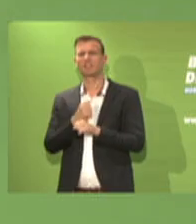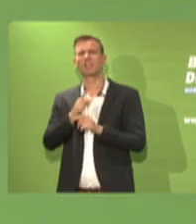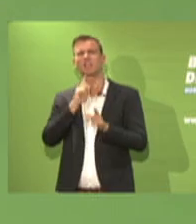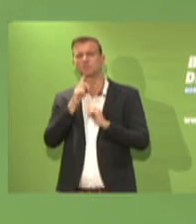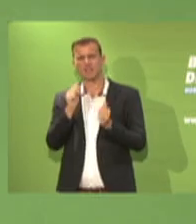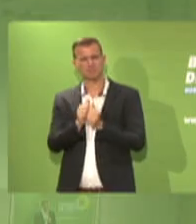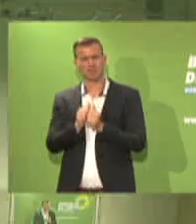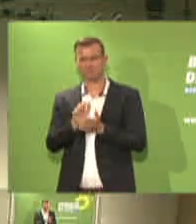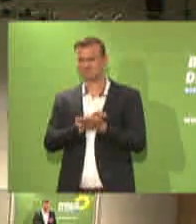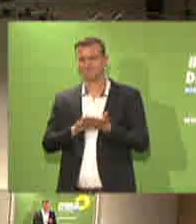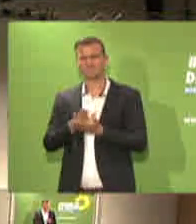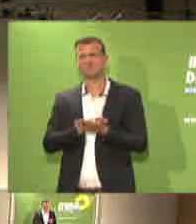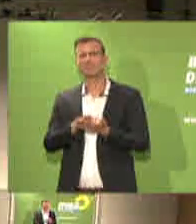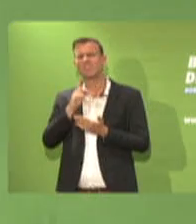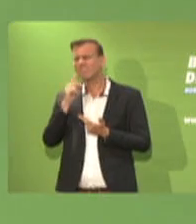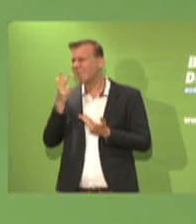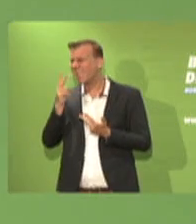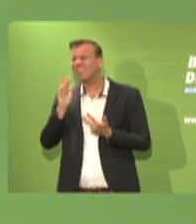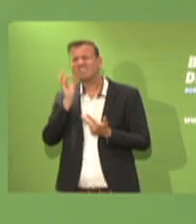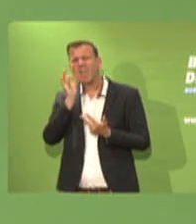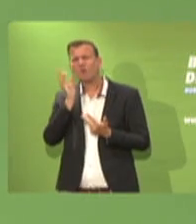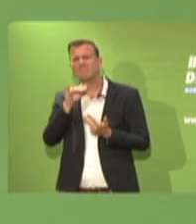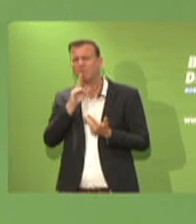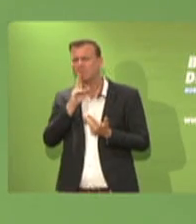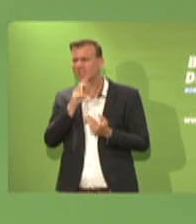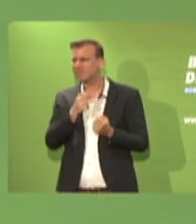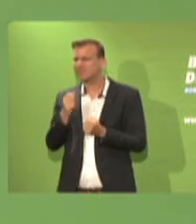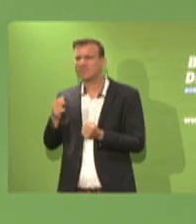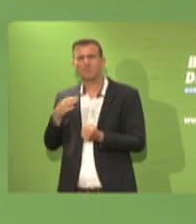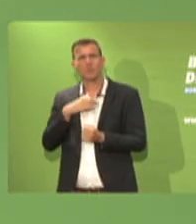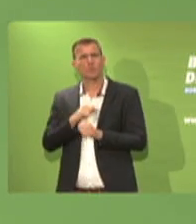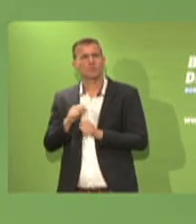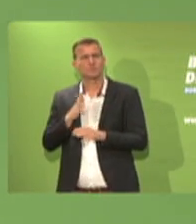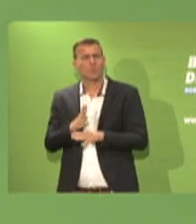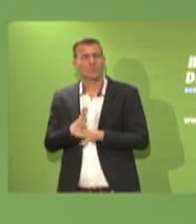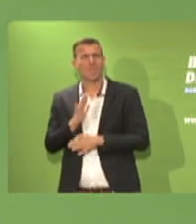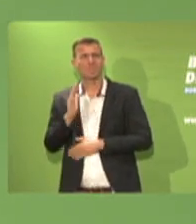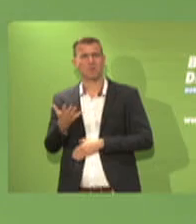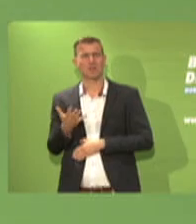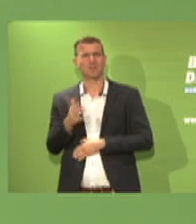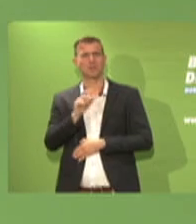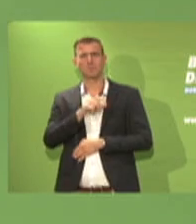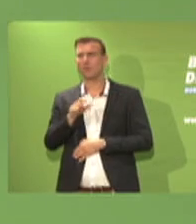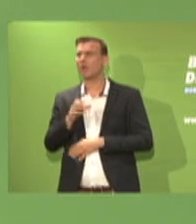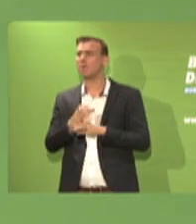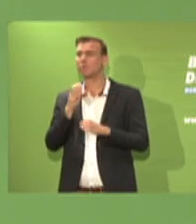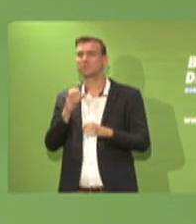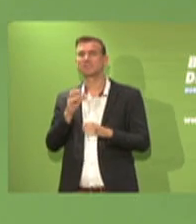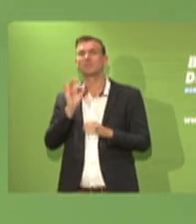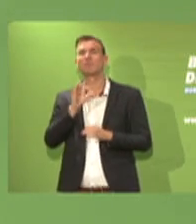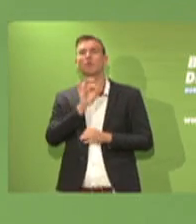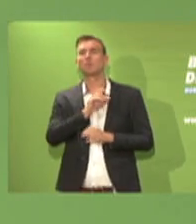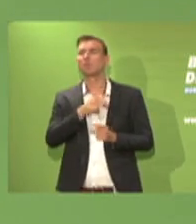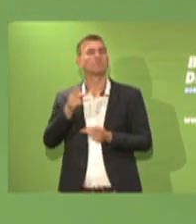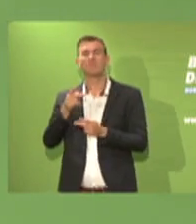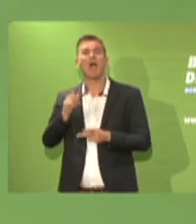Gesprächspartner gehabt hätten, selbst wenn das nur 3 Frauen an einem Vormittag sind, dann war das für mich ein Erfolg. Der Bürgerbus ist nicht nur Transport, der Bürgerbus ist